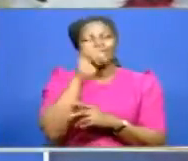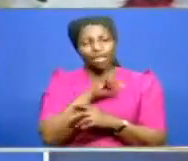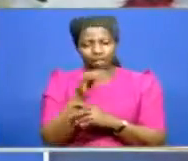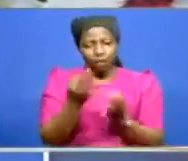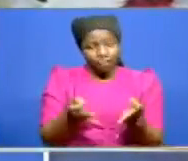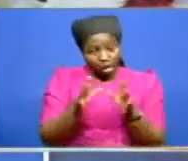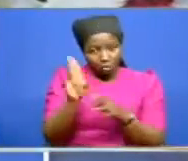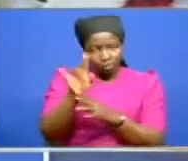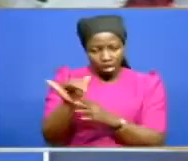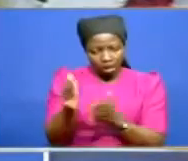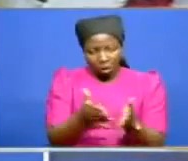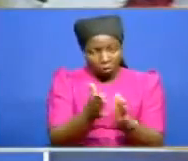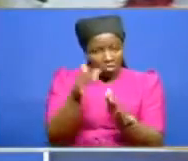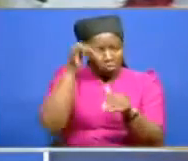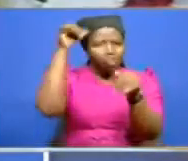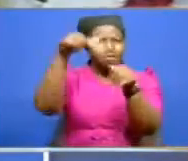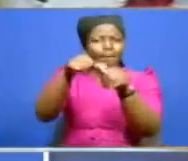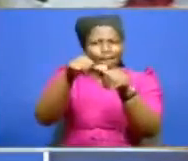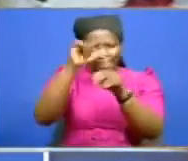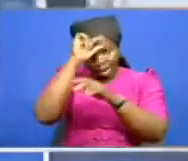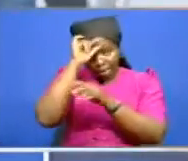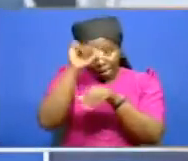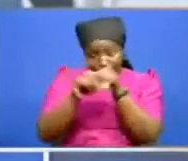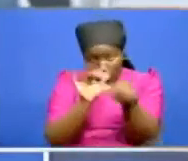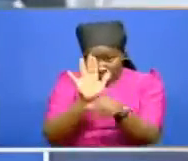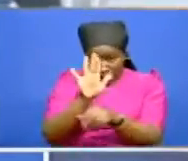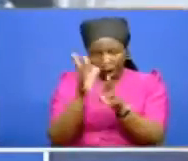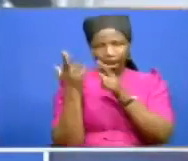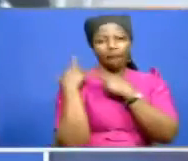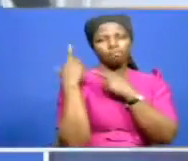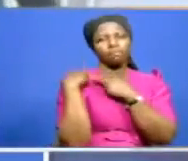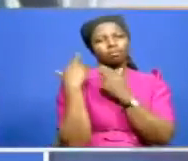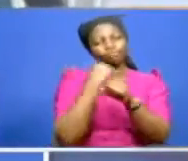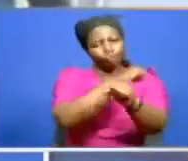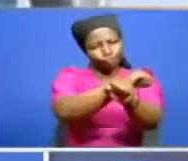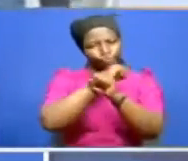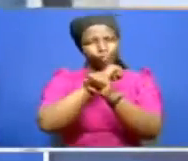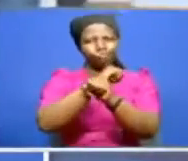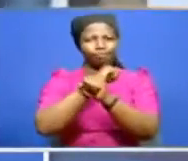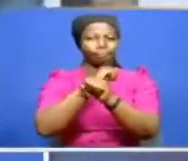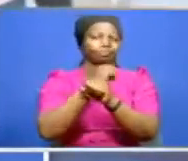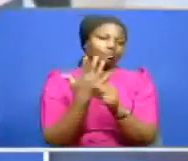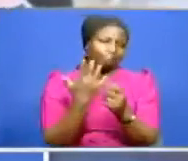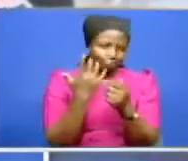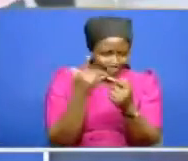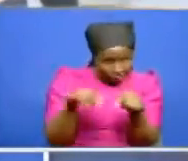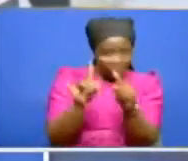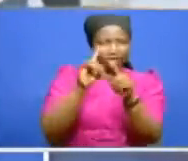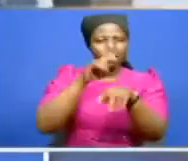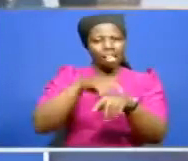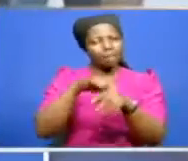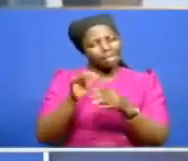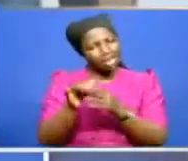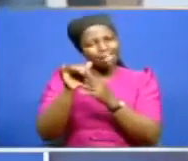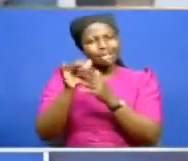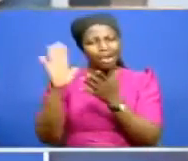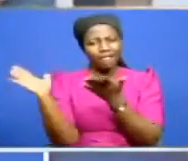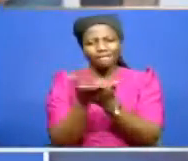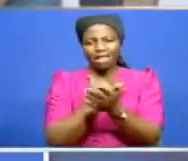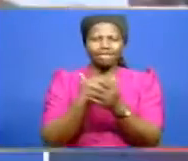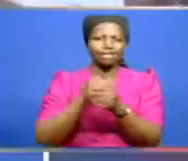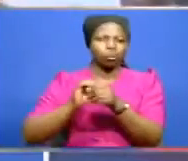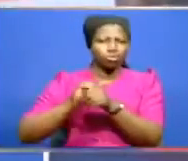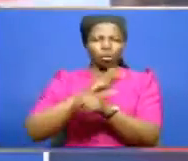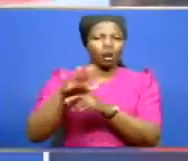hiyo kuikumbusha serikali kuhusu jukumu lake la kuwakinga wanapoongoza katika vita dhidi ya janga la virusi vya